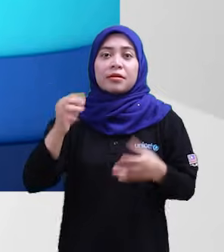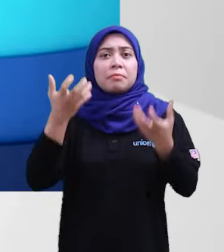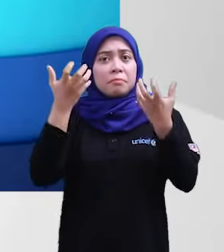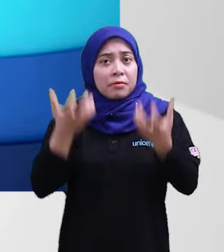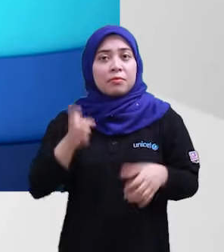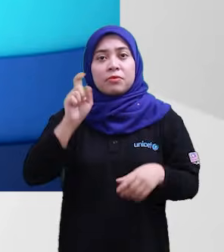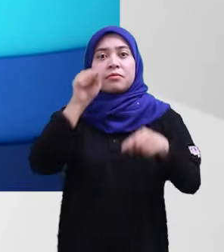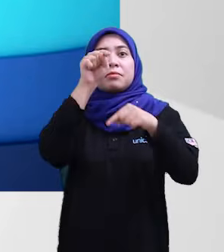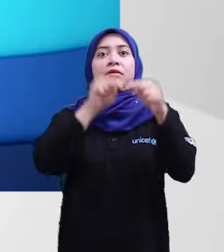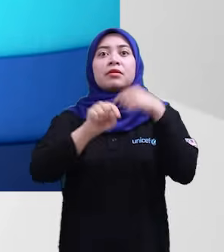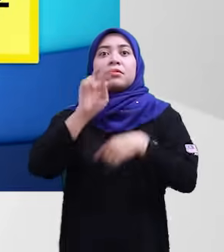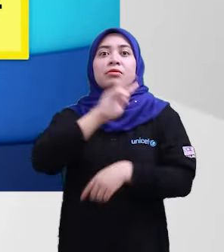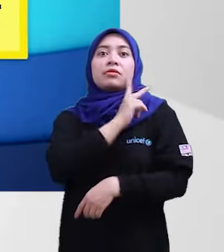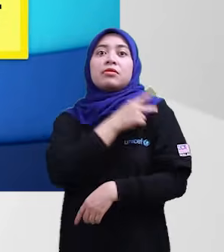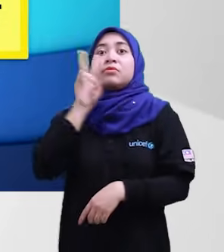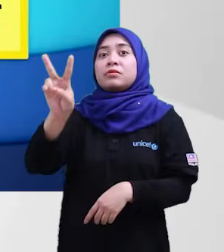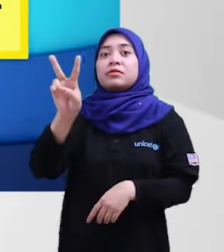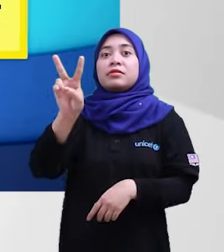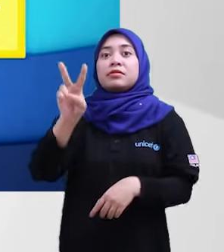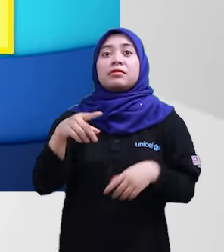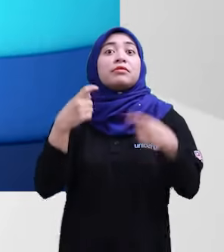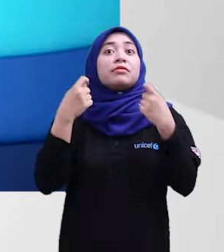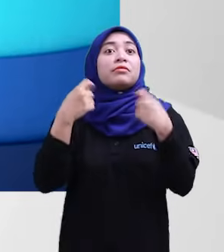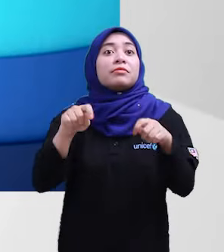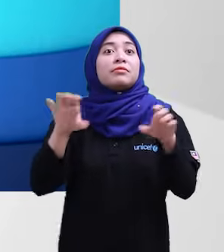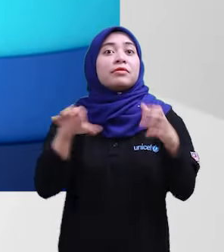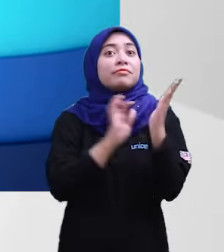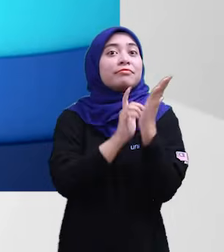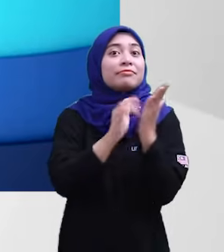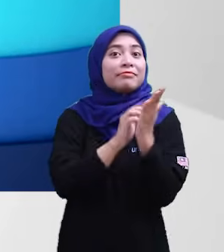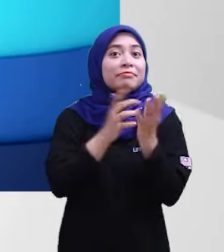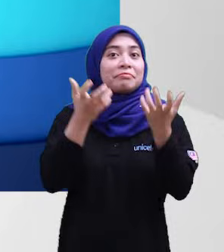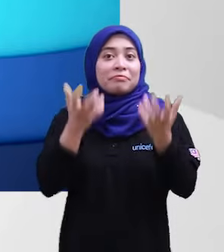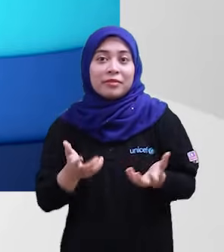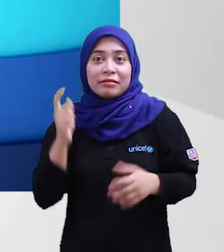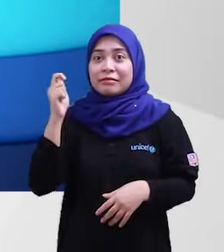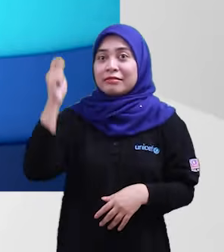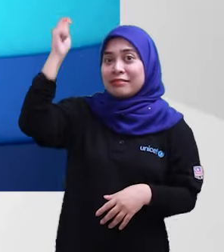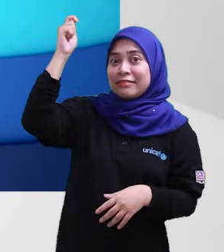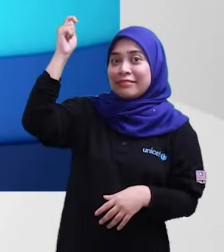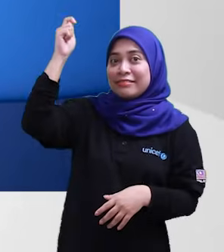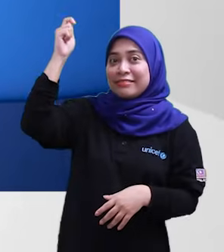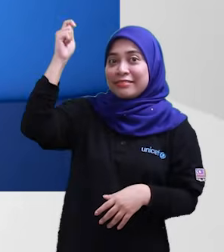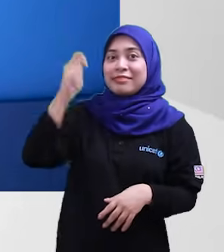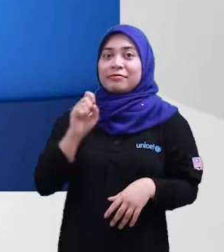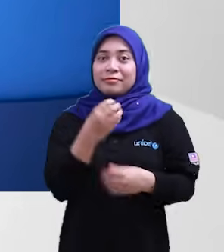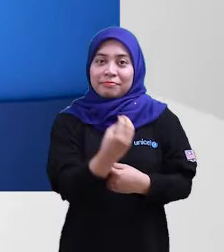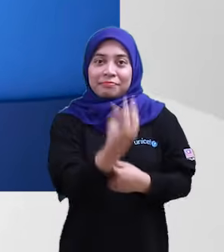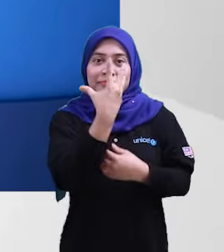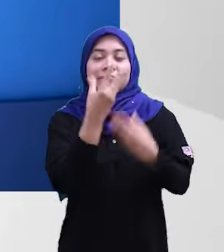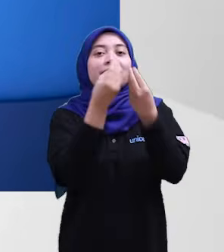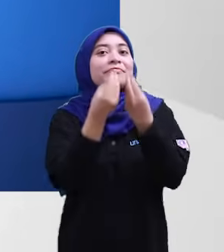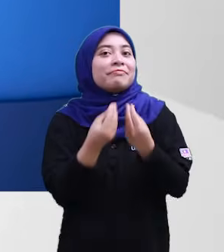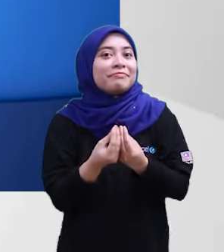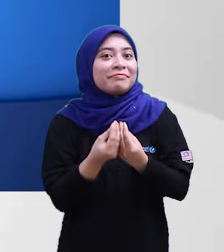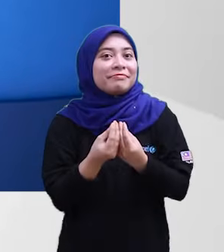perlu dibahagikan kepada kuasa 2 tinggi. Cuba bina kalkulator yang meminta berat dan tinggi seseorang dan paparkan